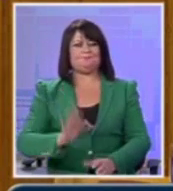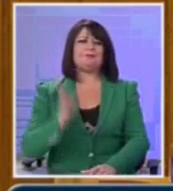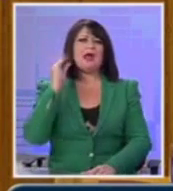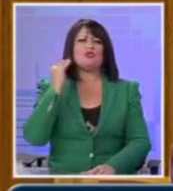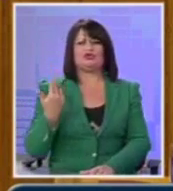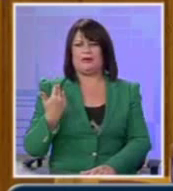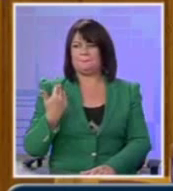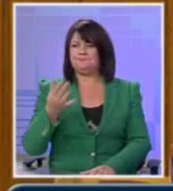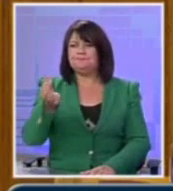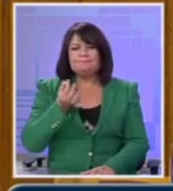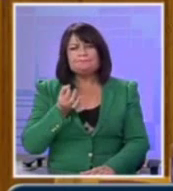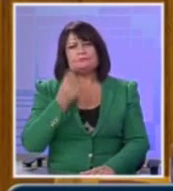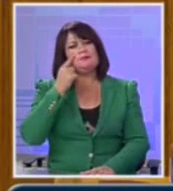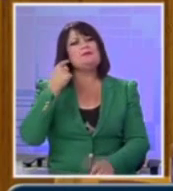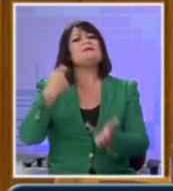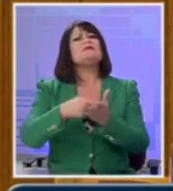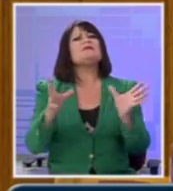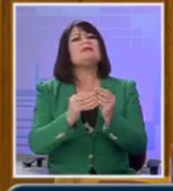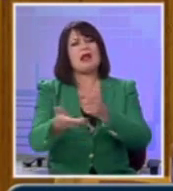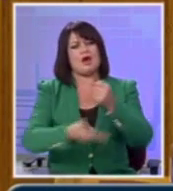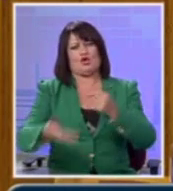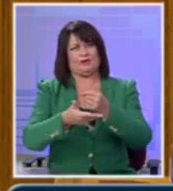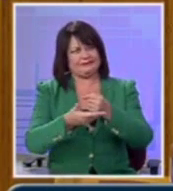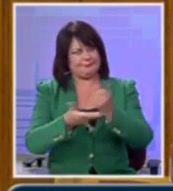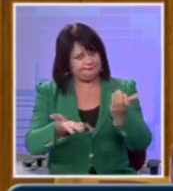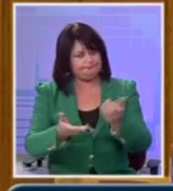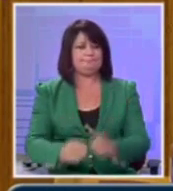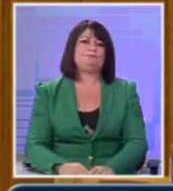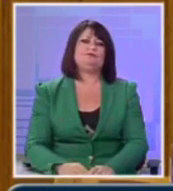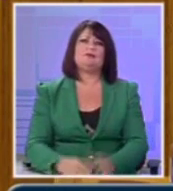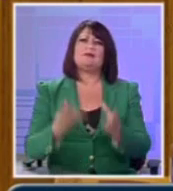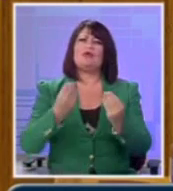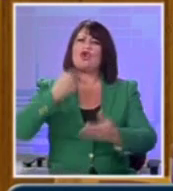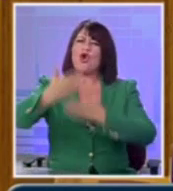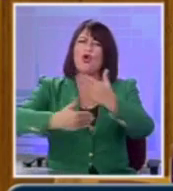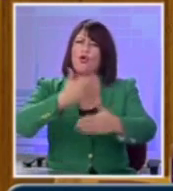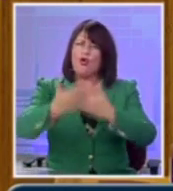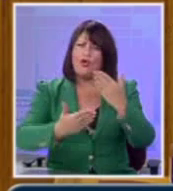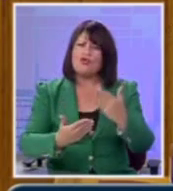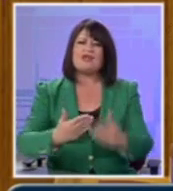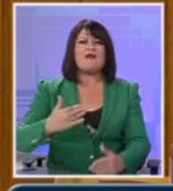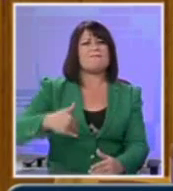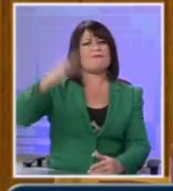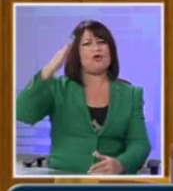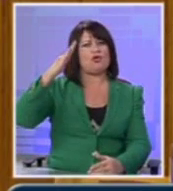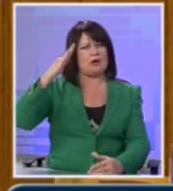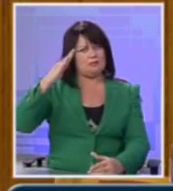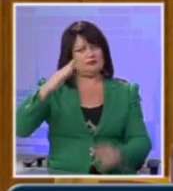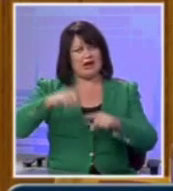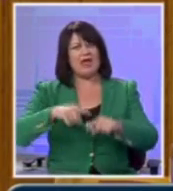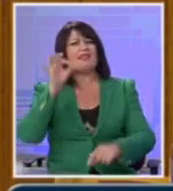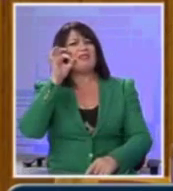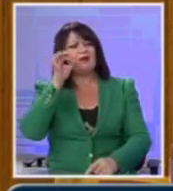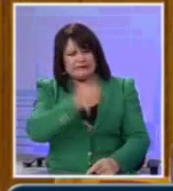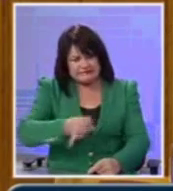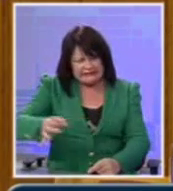πριν, είπατε για τη φορολόγηση των αγροτών. Τόσες δεκαετίες, σε όλη τη Βόρεια Ελλάδα, σε όλη την νησιωτική